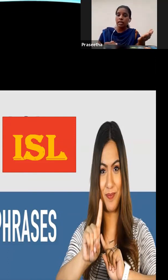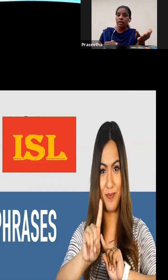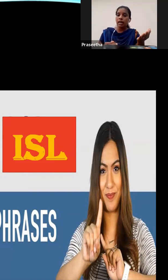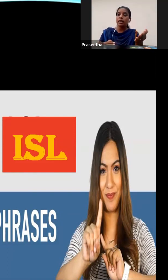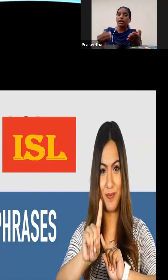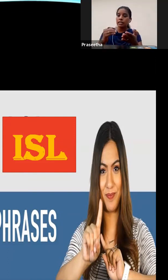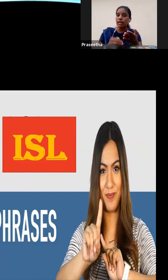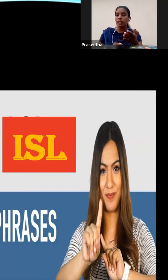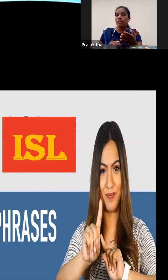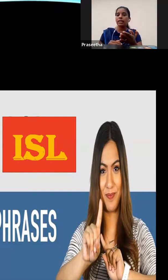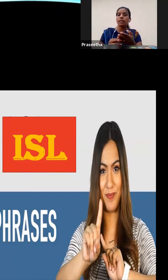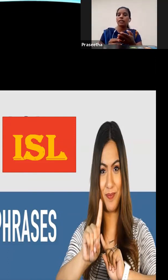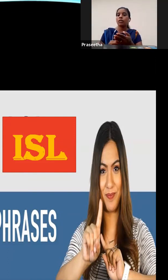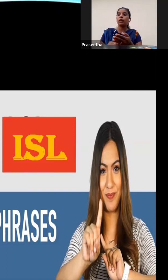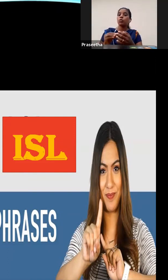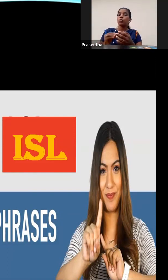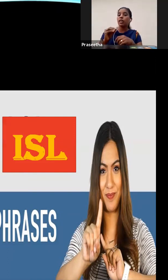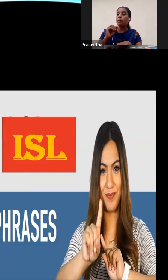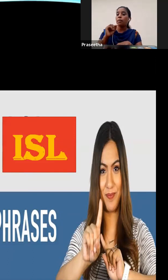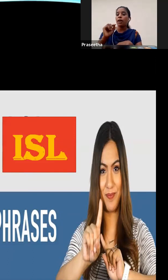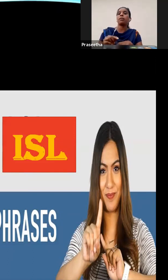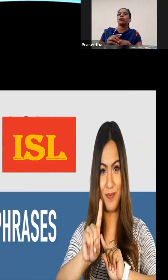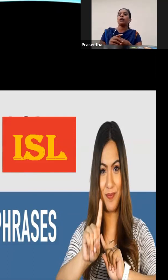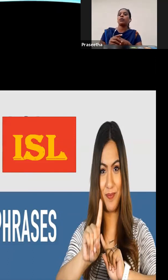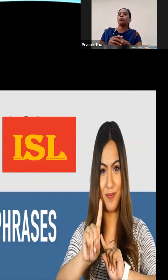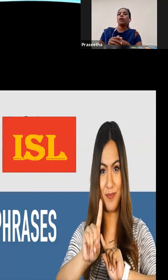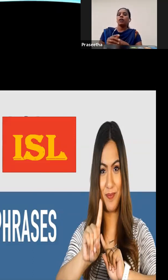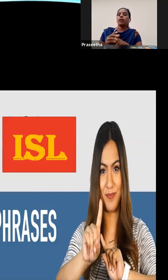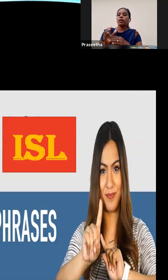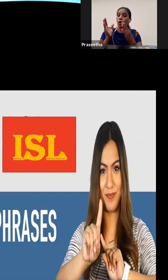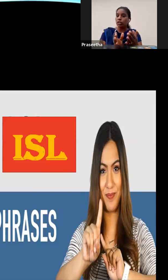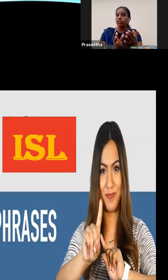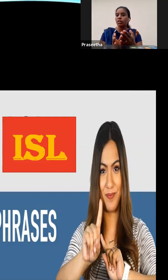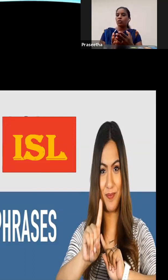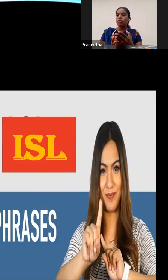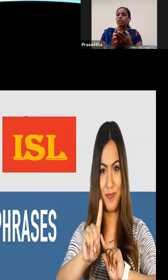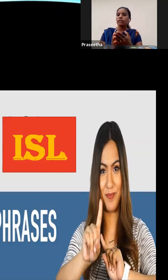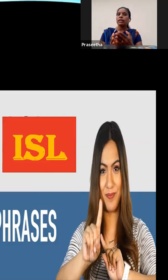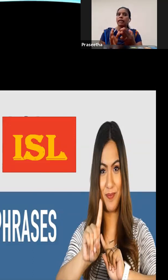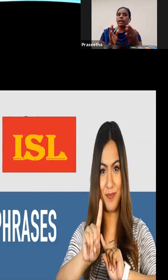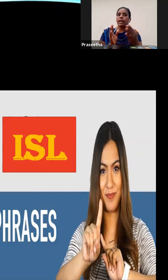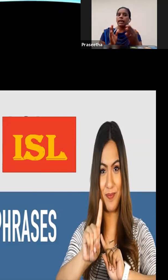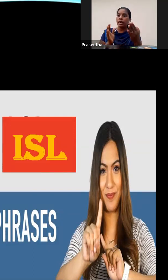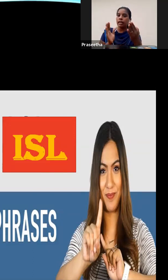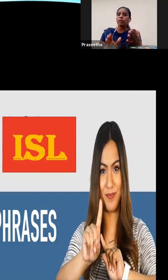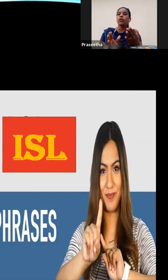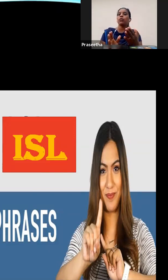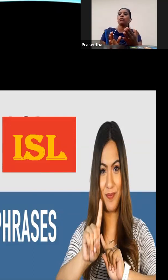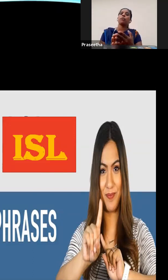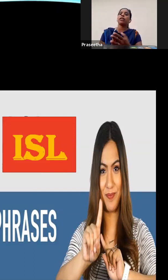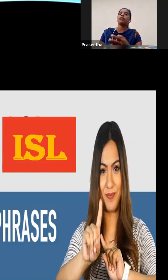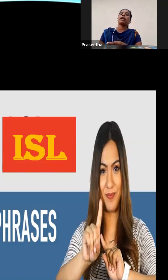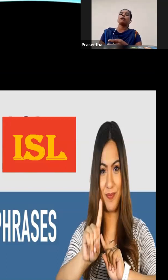കഴിഞ്ഞ സർക്കാർ എസ് സി ആർ ടിയുടെ നേതൃത്വത്തിൽ മുദ്രിക പാഠം ഉള്ള ഒരു പ്രൊജക്ട് കൊണ്ടുവന്നിട്ട് കേരളത്തിലെങ്കിലും